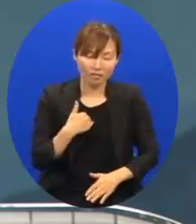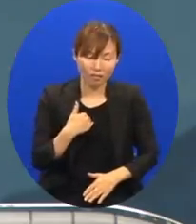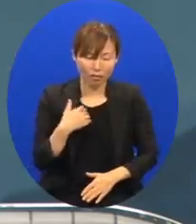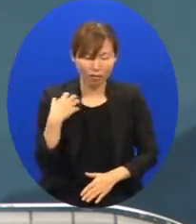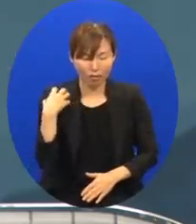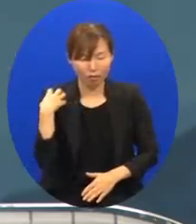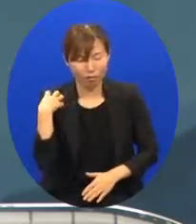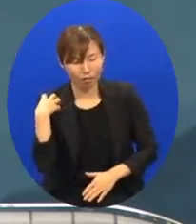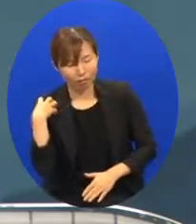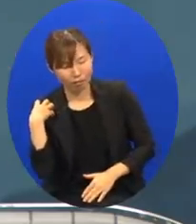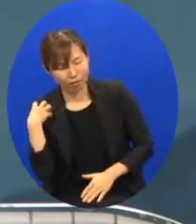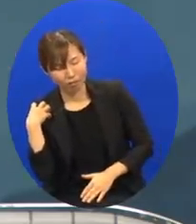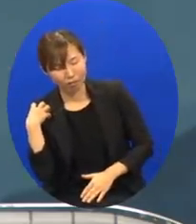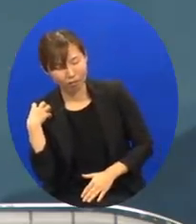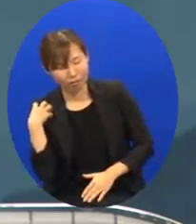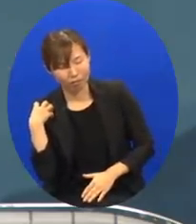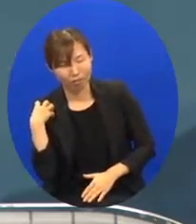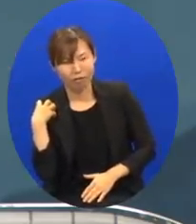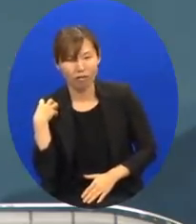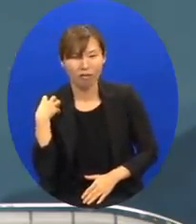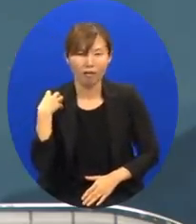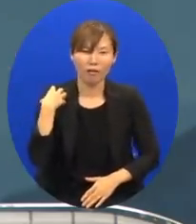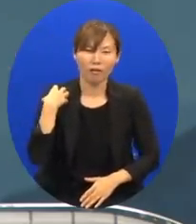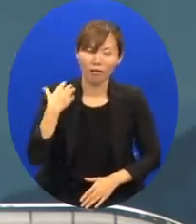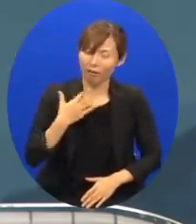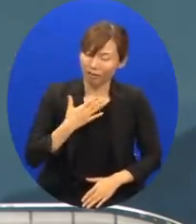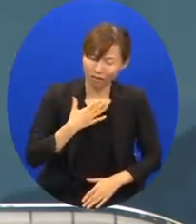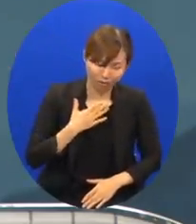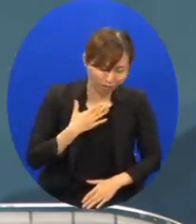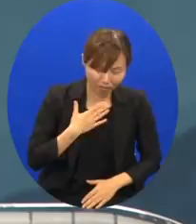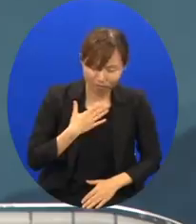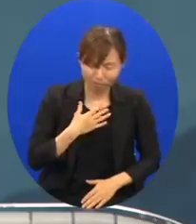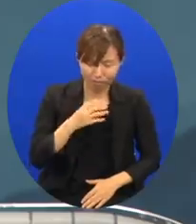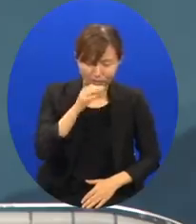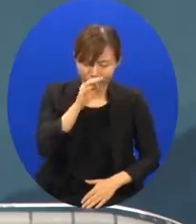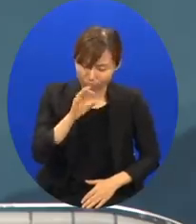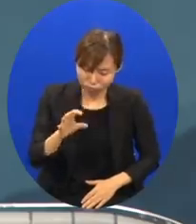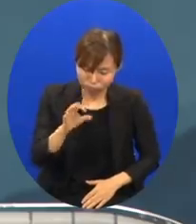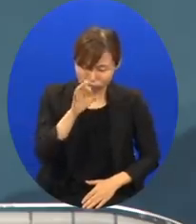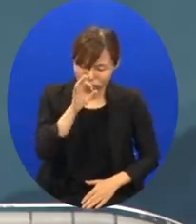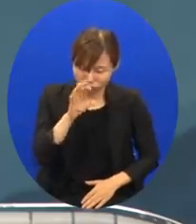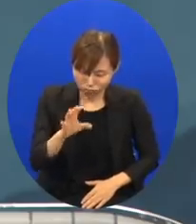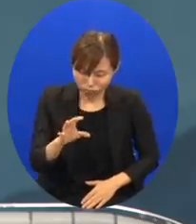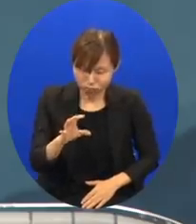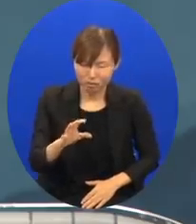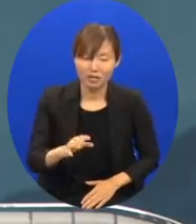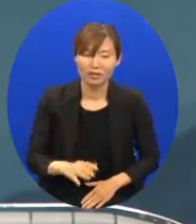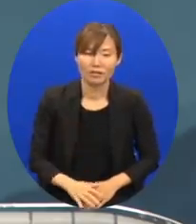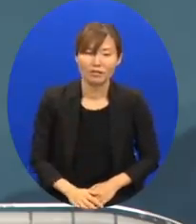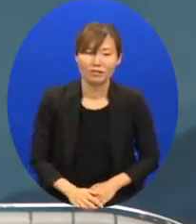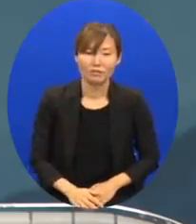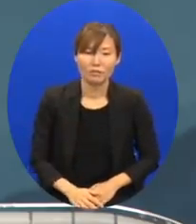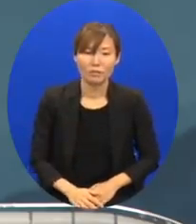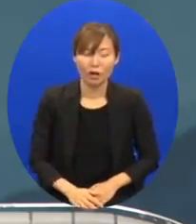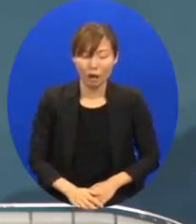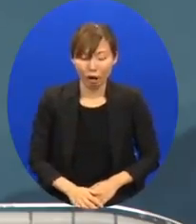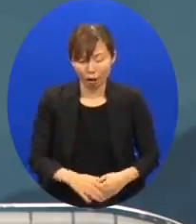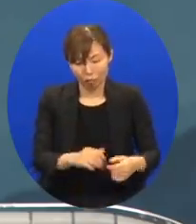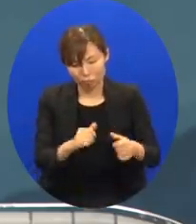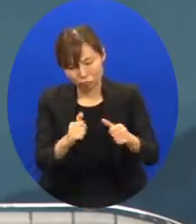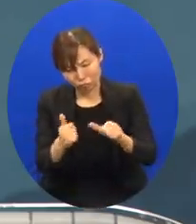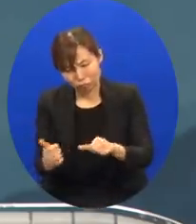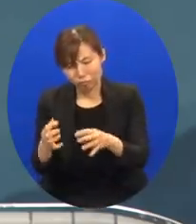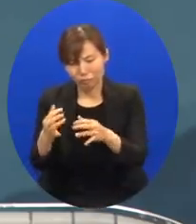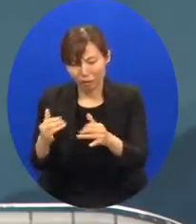아니었어요 마치 죽은 사람을 살려내라 그런 것과 똑같이 느껴졌어 죽은 교회를 다시